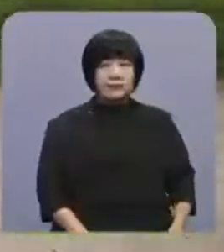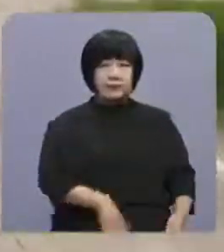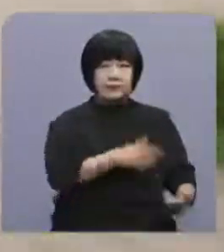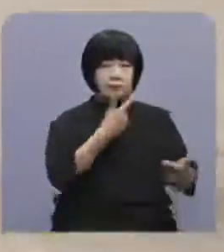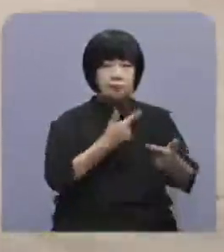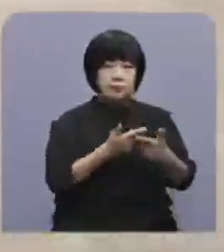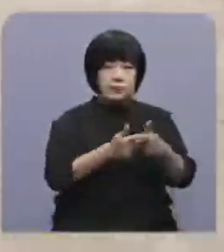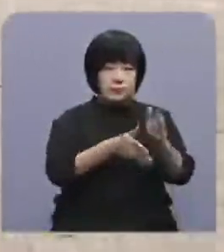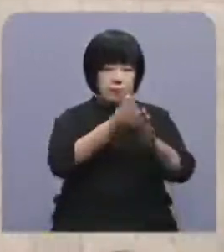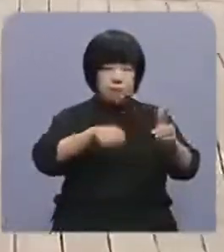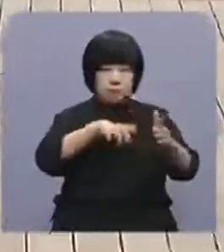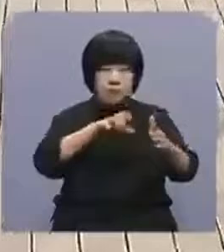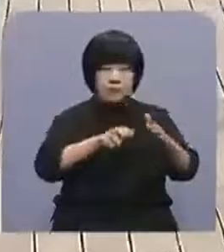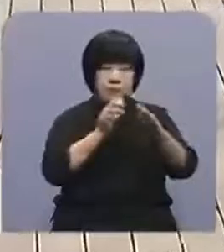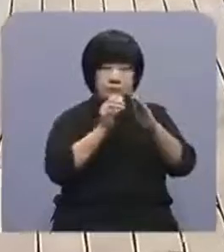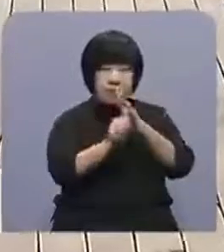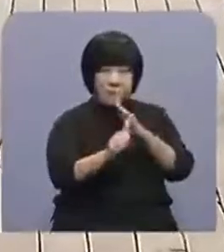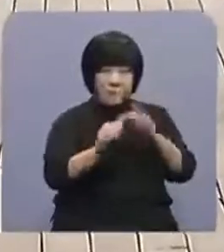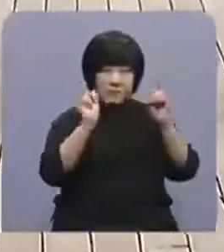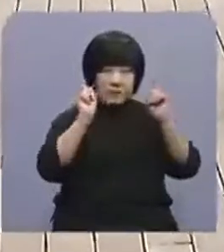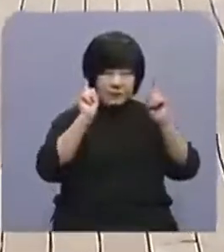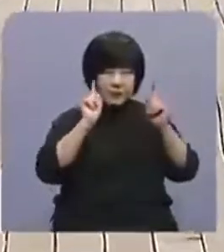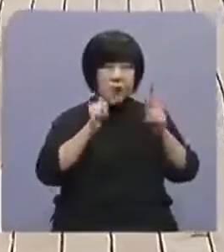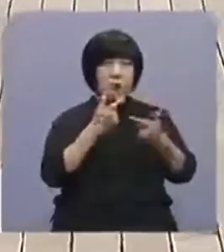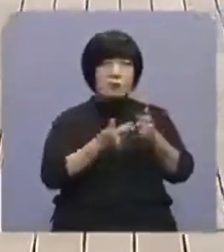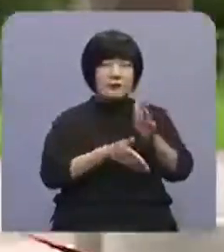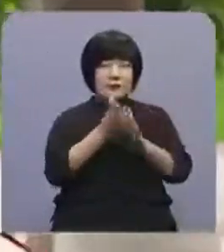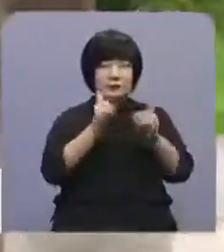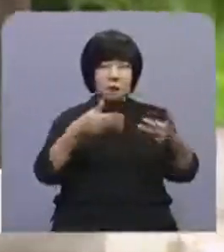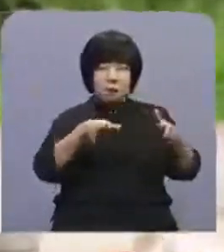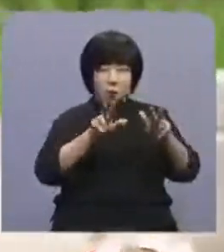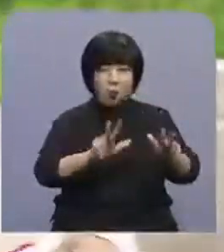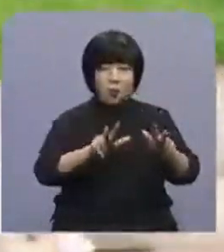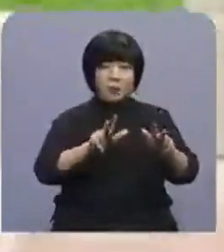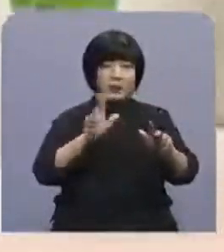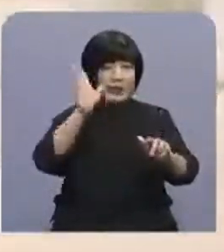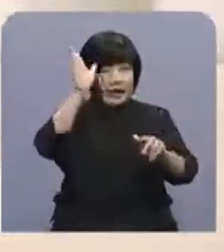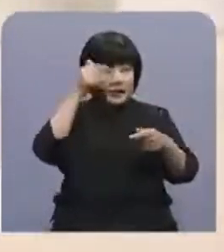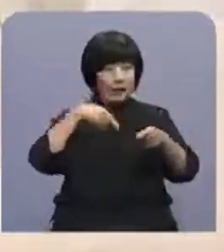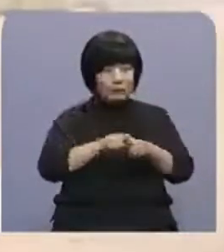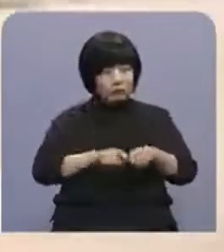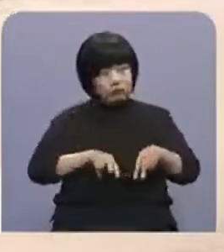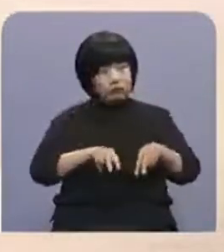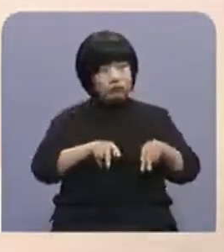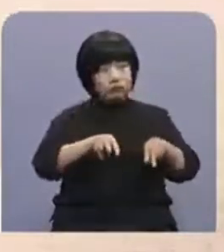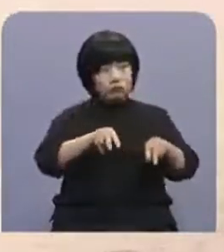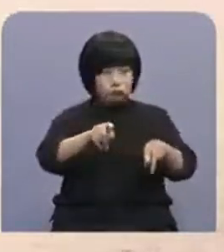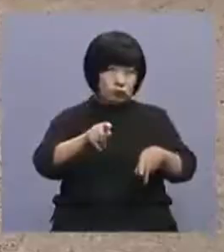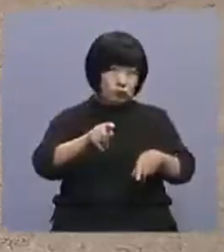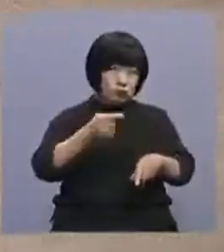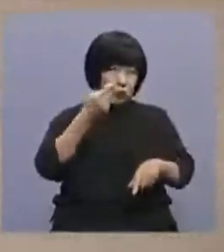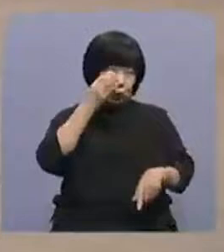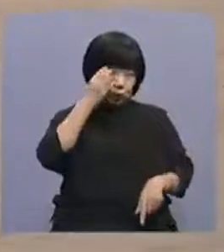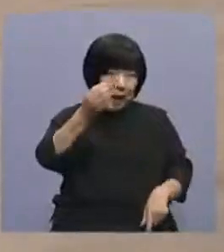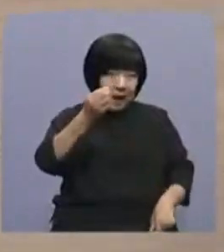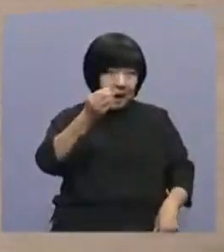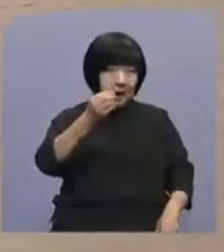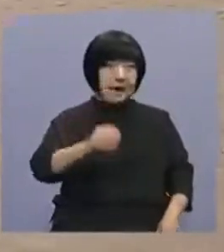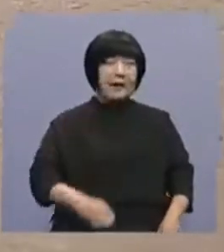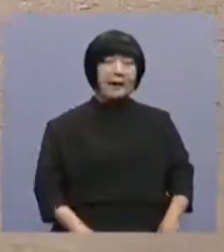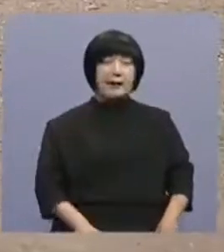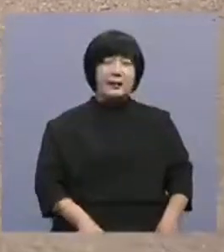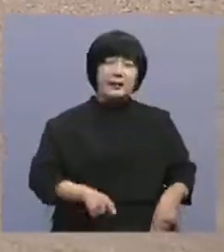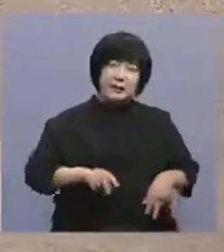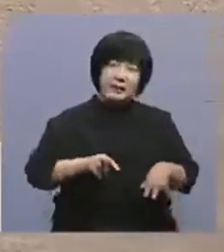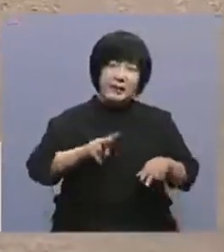부산 도심 속 대표 산책로인 부산시민공원. 반려견을 데리고 산책 나온 시민들이 쉽게 눈에 띕니다. 반려견은